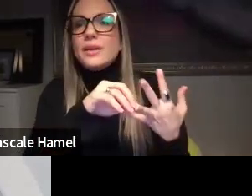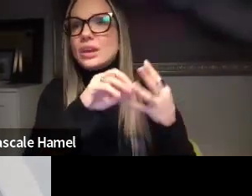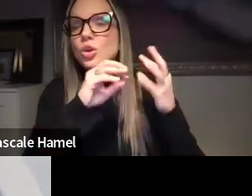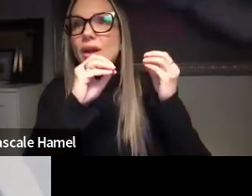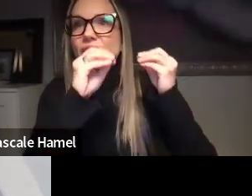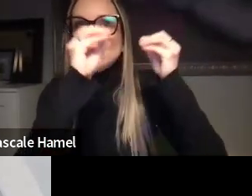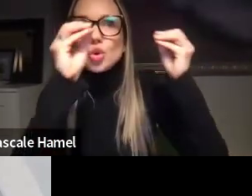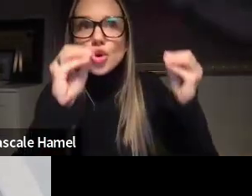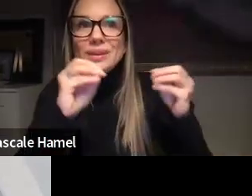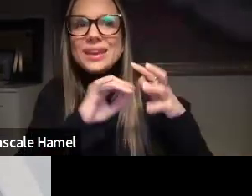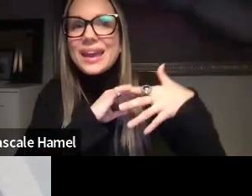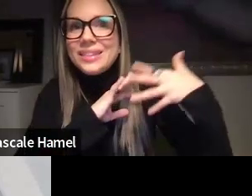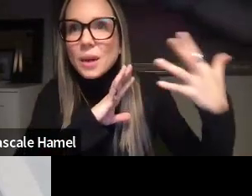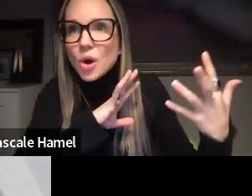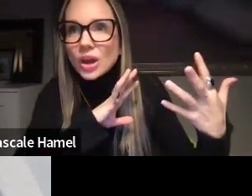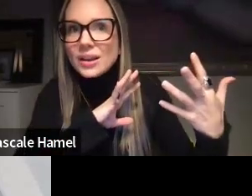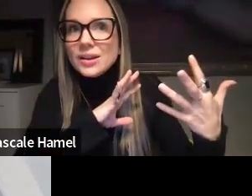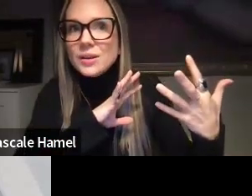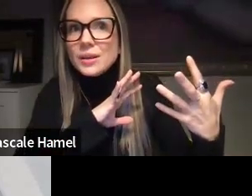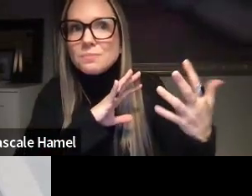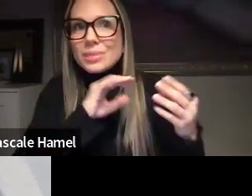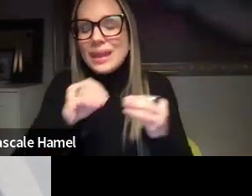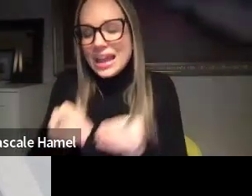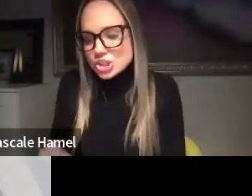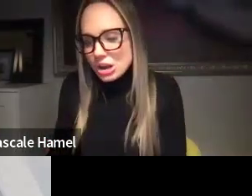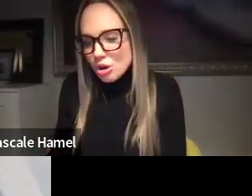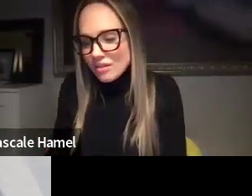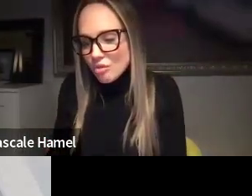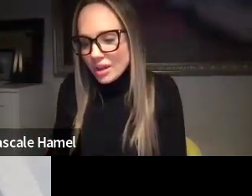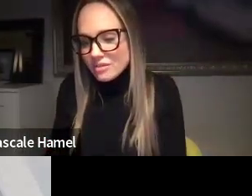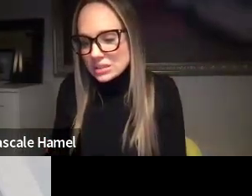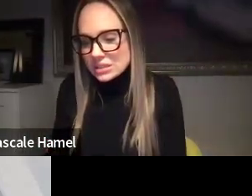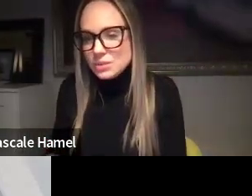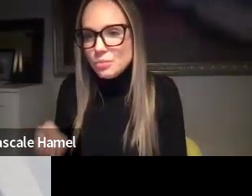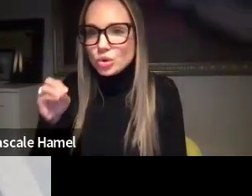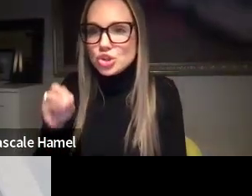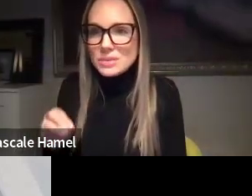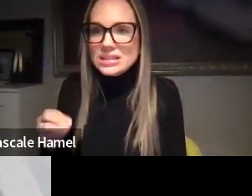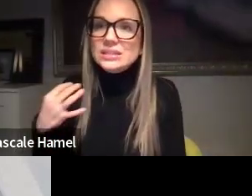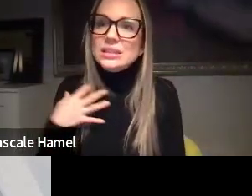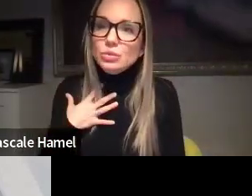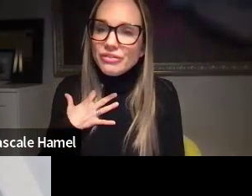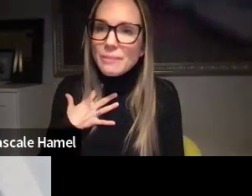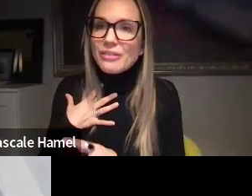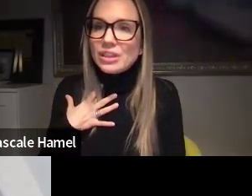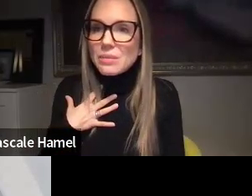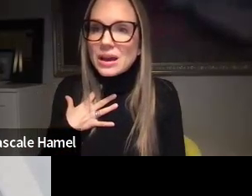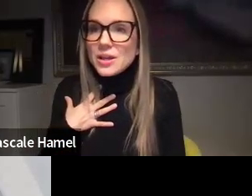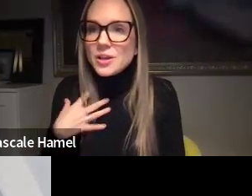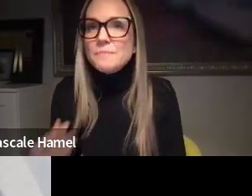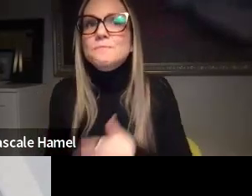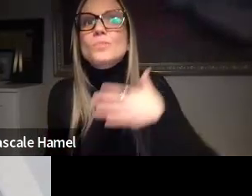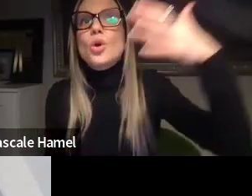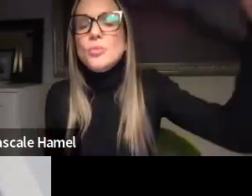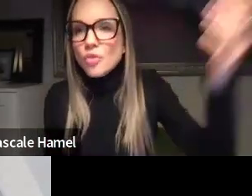épais, avec une coupe qui est intemporelle, mais l'argent qu'on va avoir investi pour une chemise qui nous fait